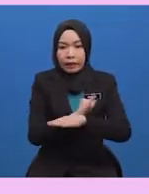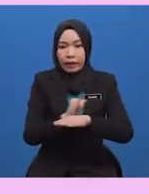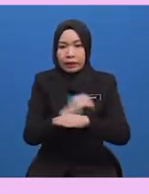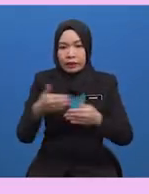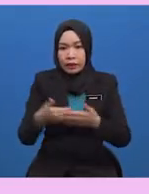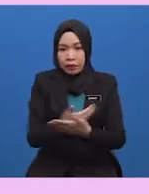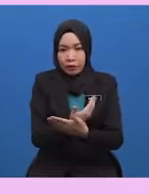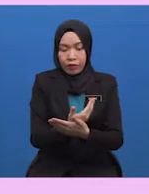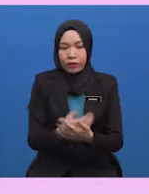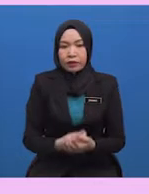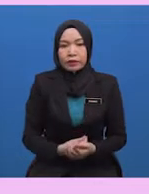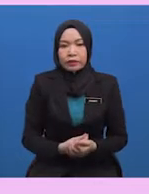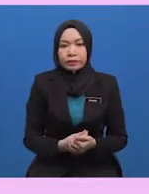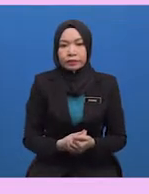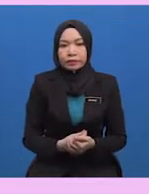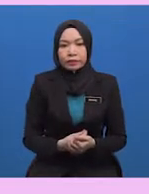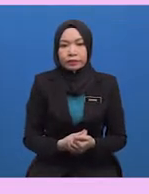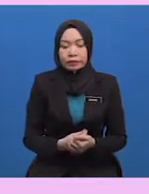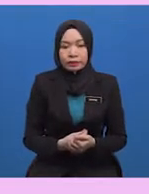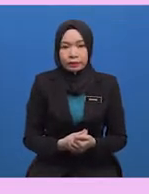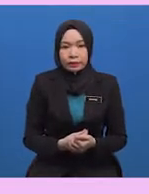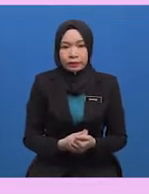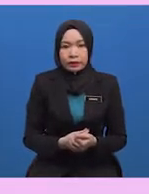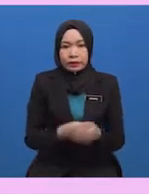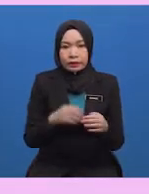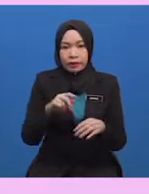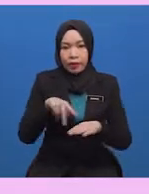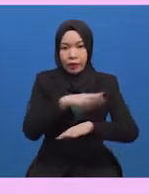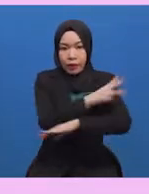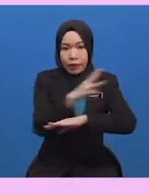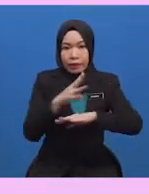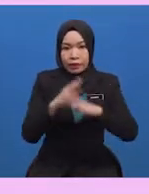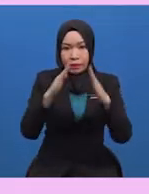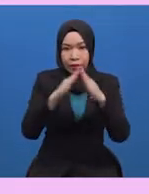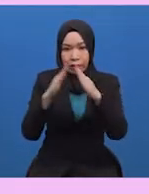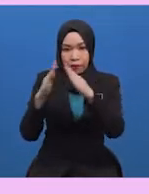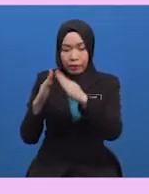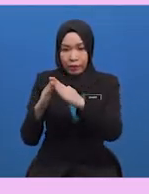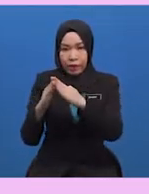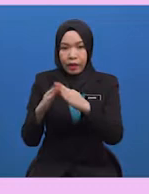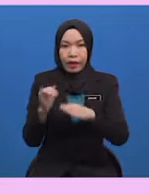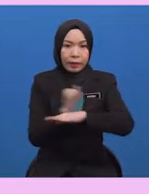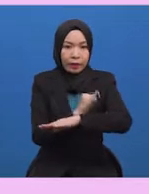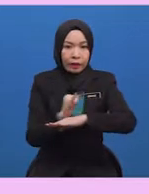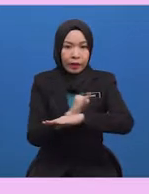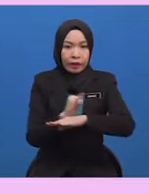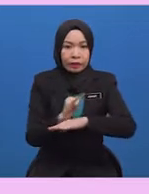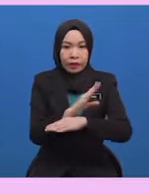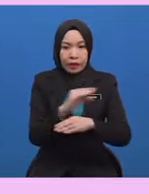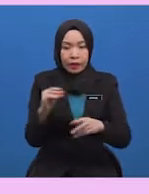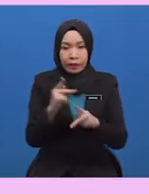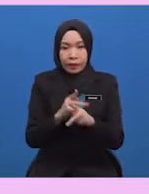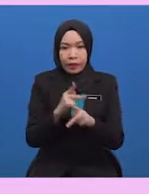sektor sekunder dan tertia seperti kawasan perumahan, perkilangan dan perkhidmatan